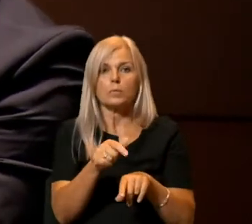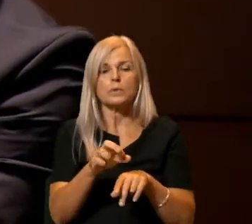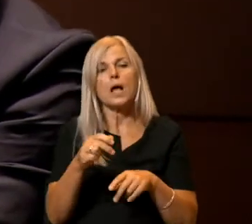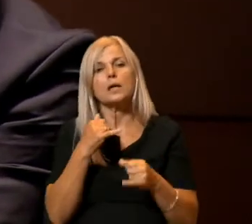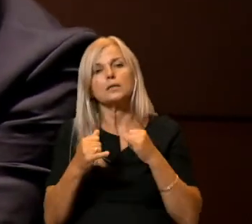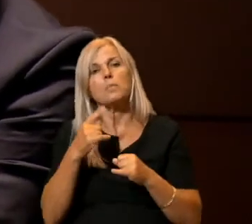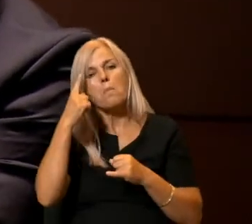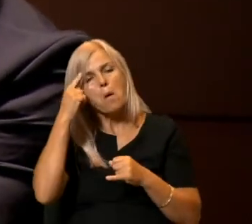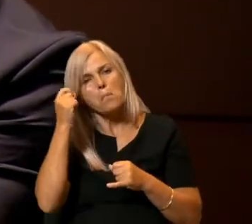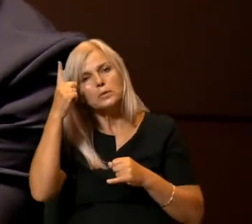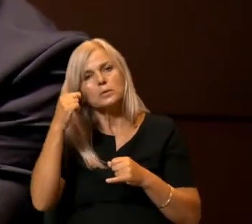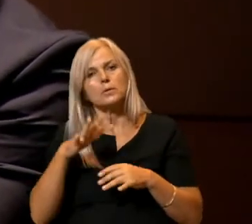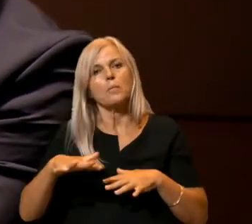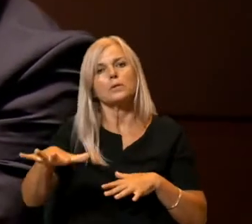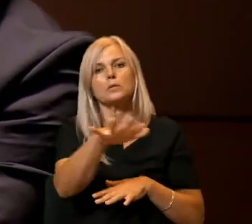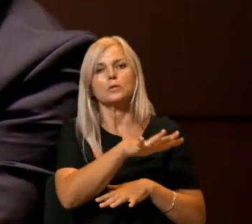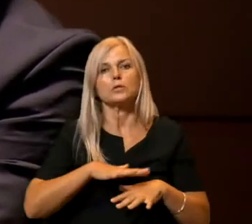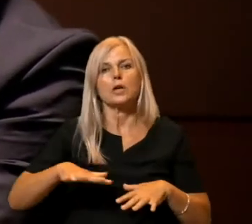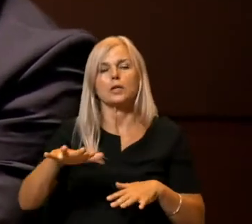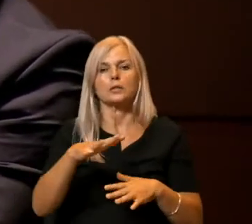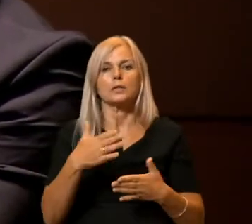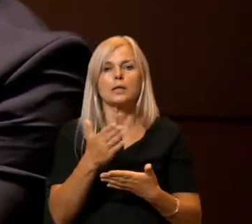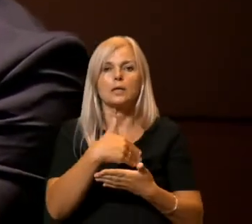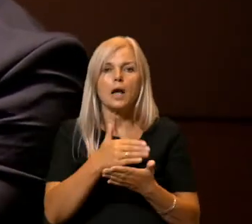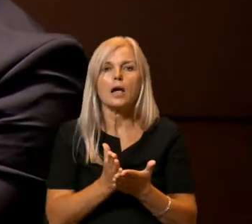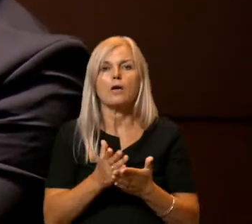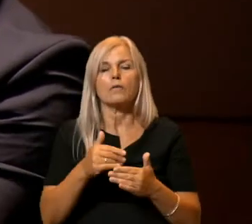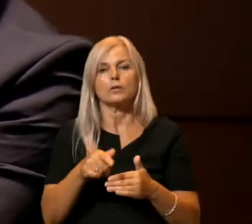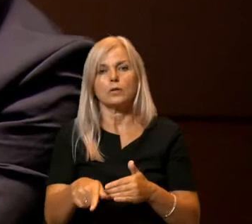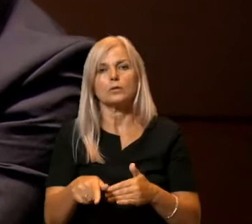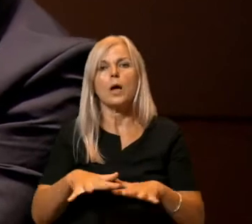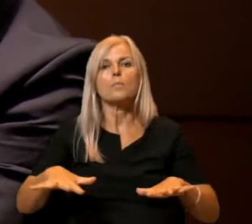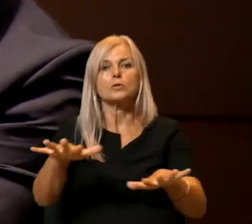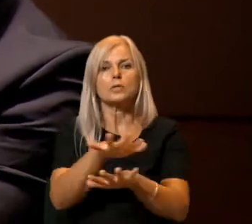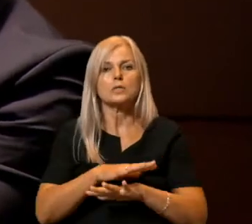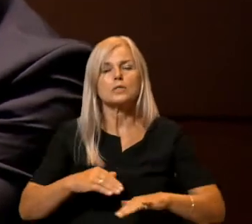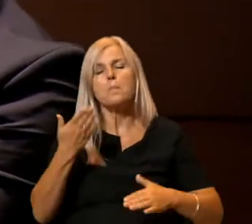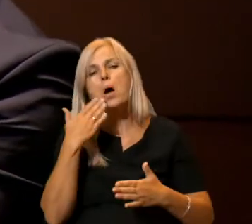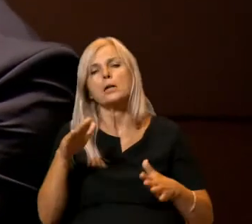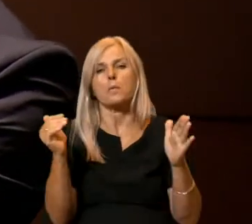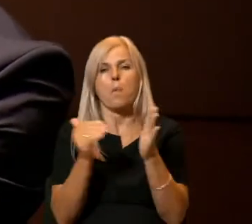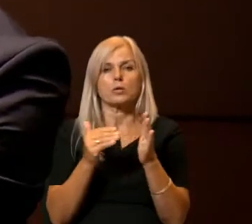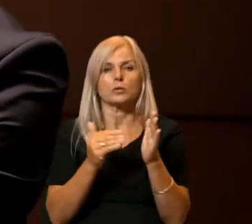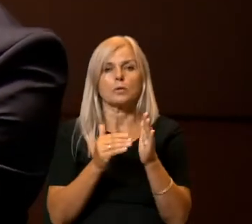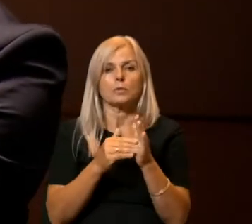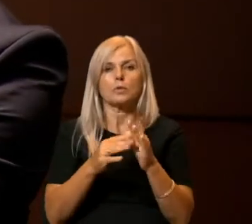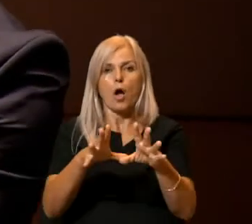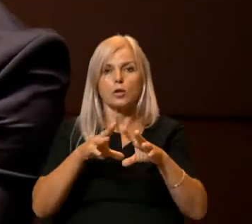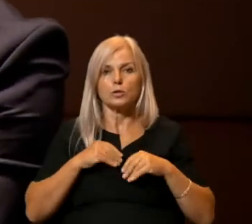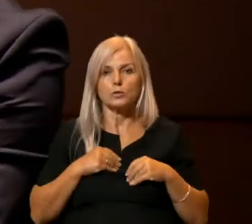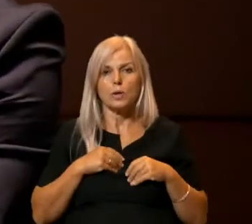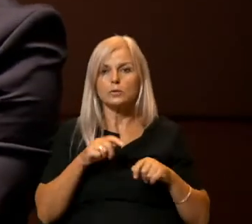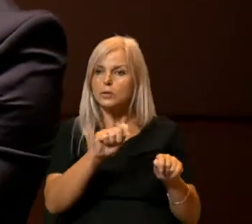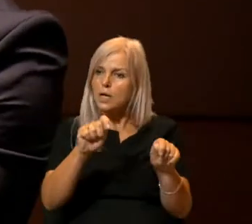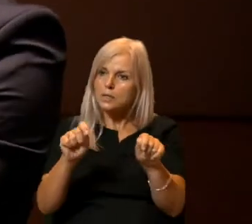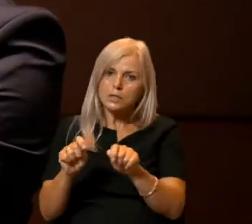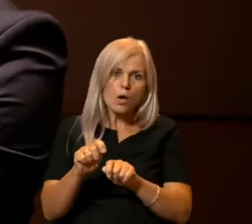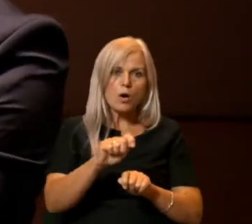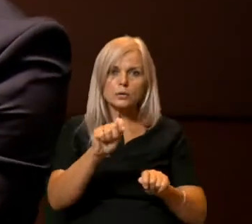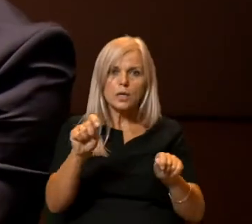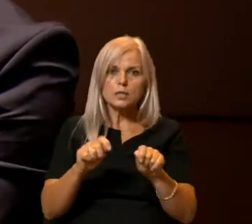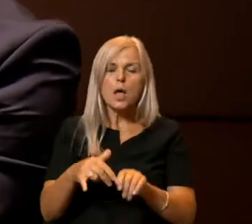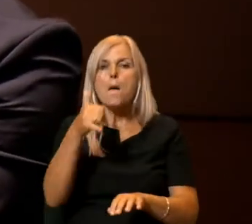nad przestrzenią krajową, to ta przestrzeń też jest niezwykle potrzebna, żeby osiągnąć ten rezonans, pewną